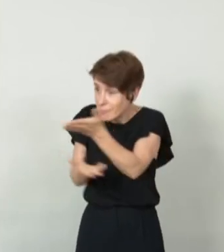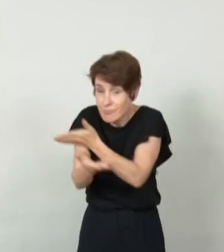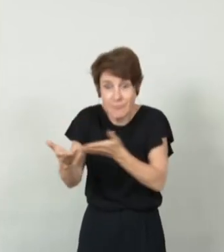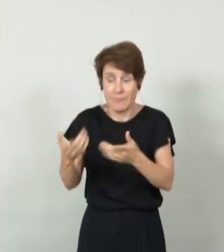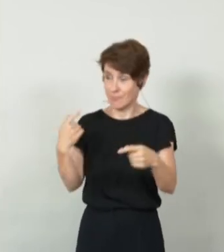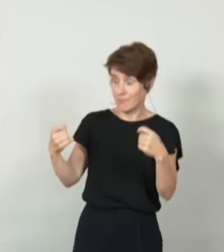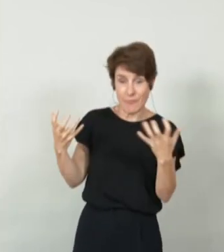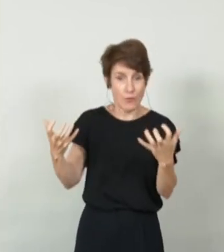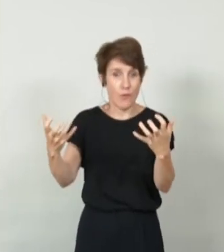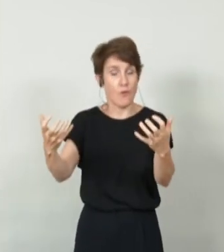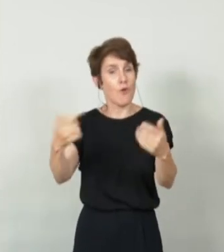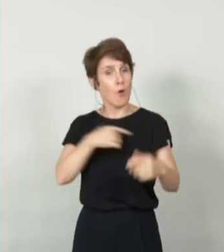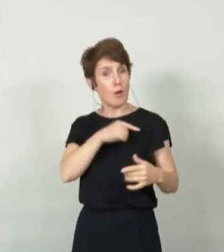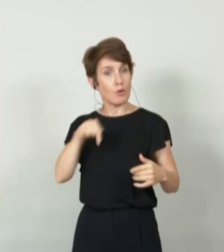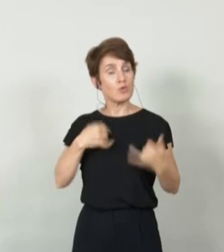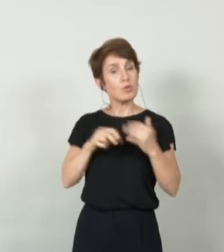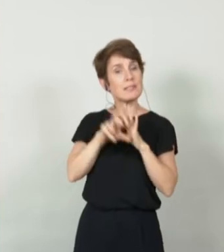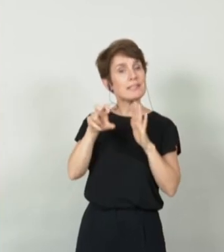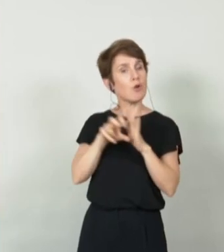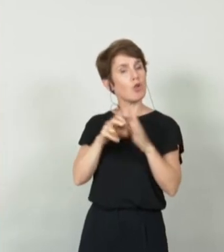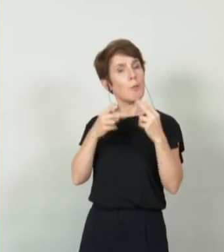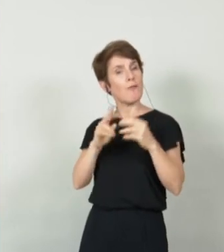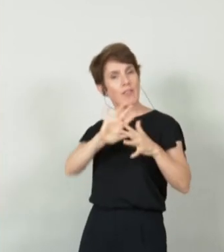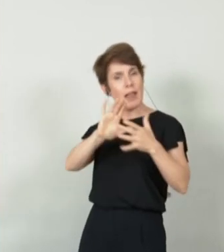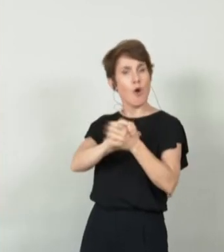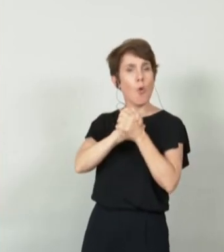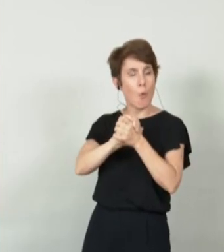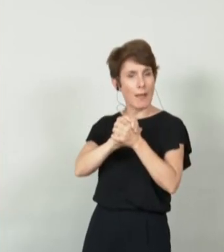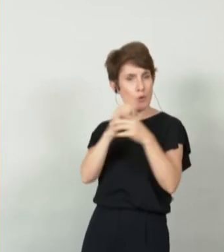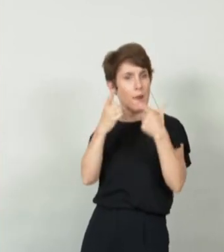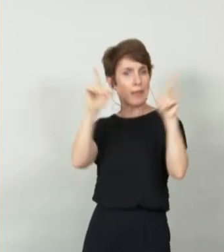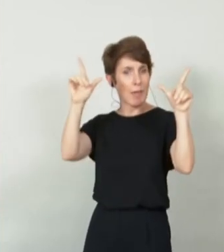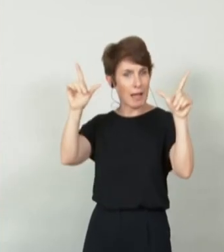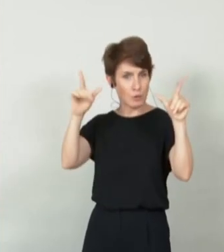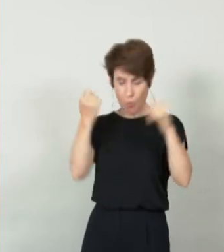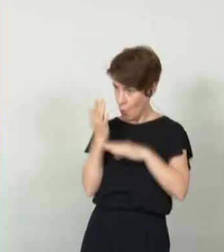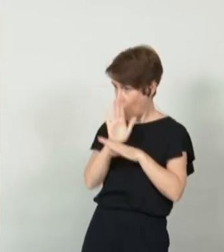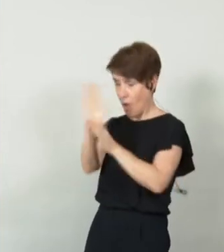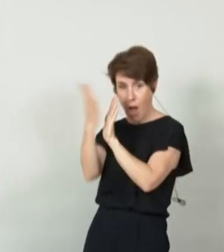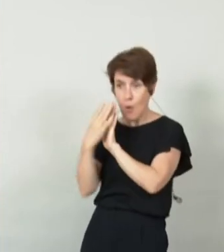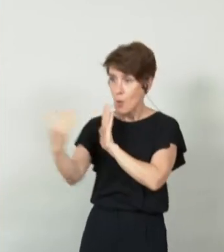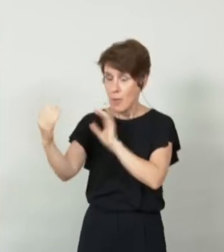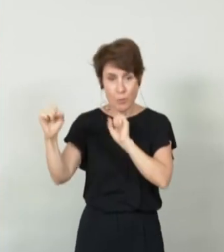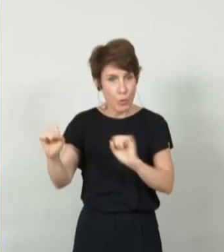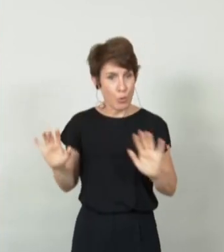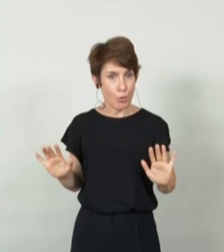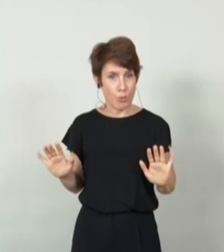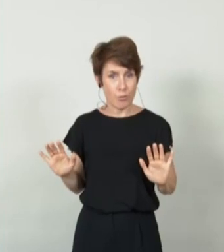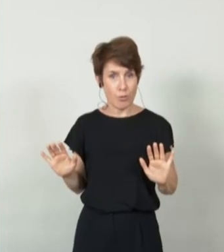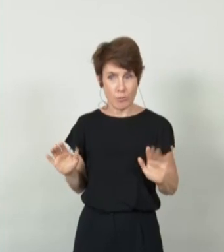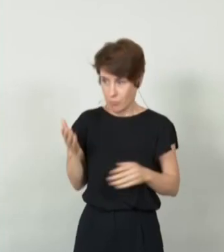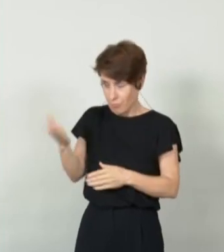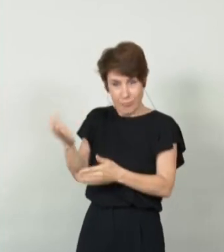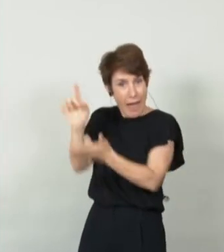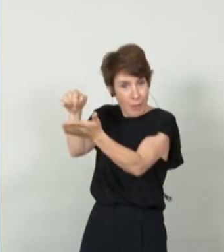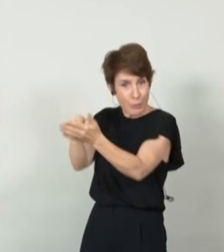ville compagnon de la Libération peut-elle faire rayonner son exemple ou mieux carré au vote tenir